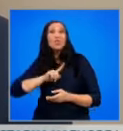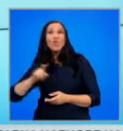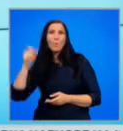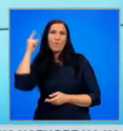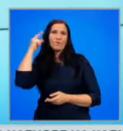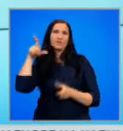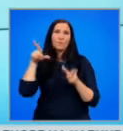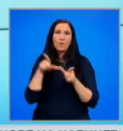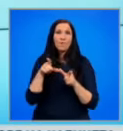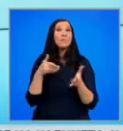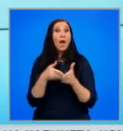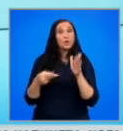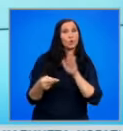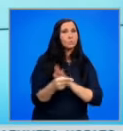Мулов.